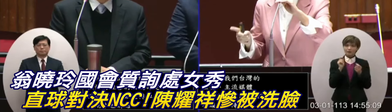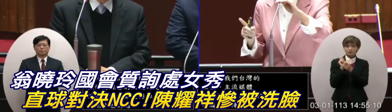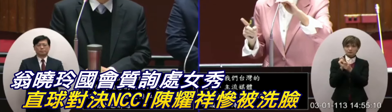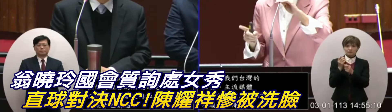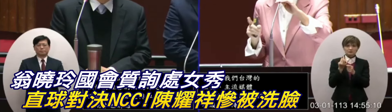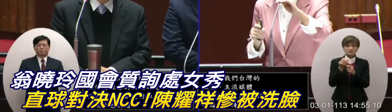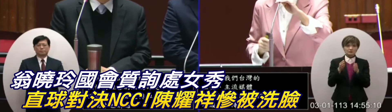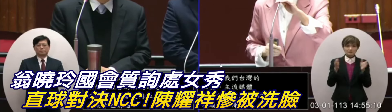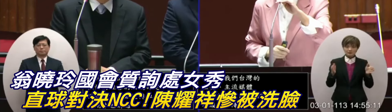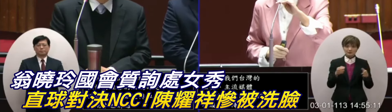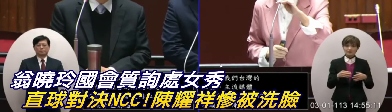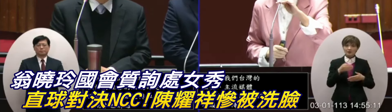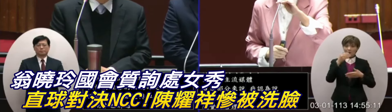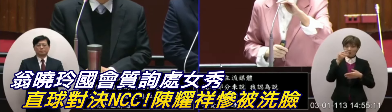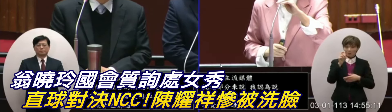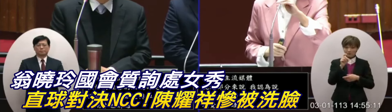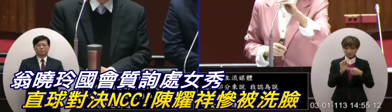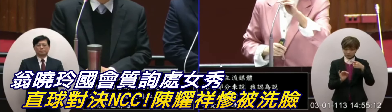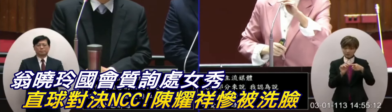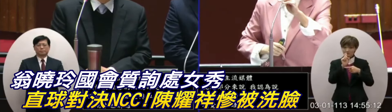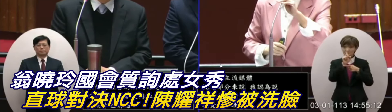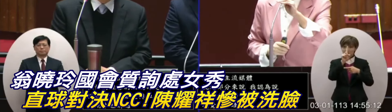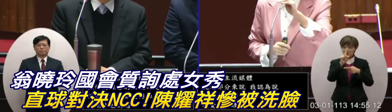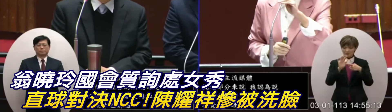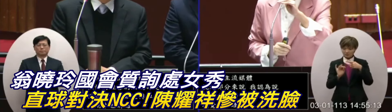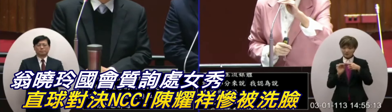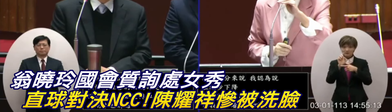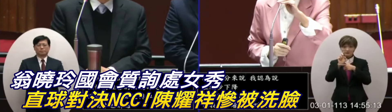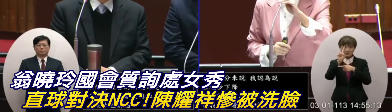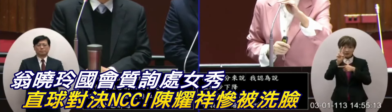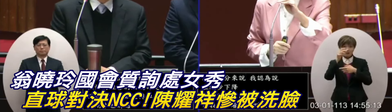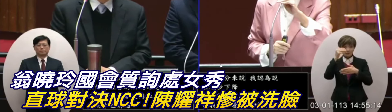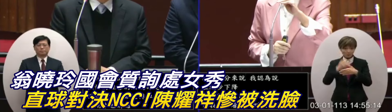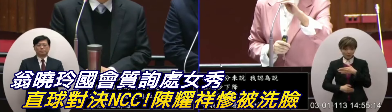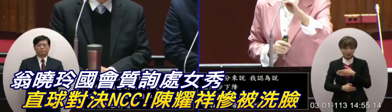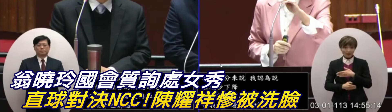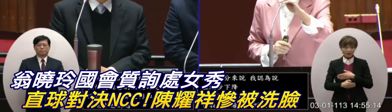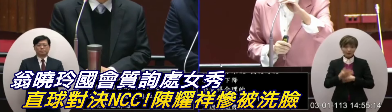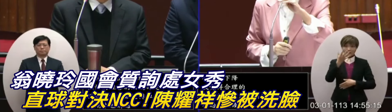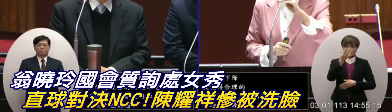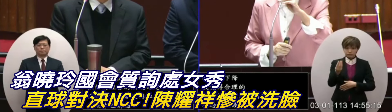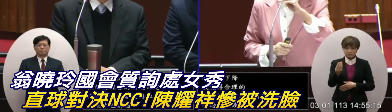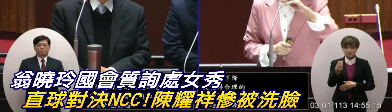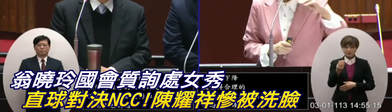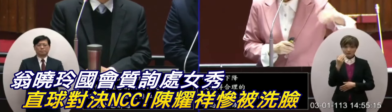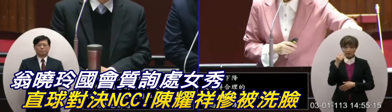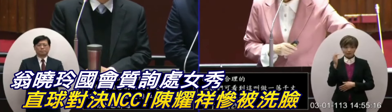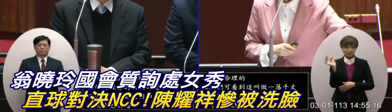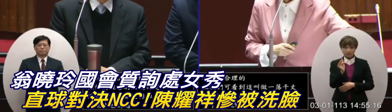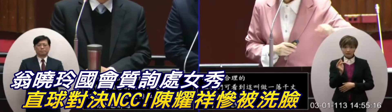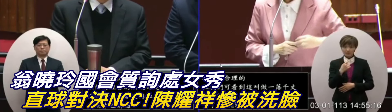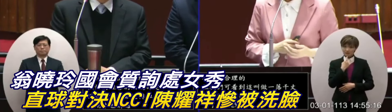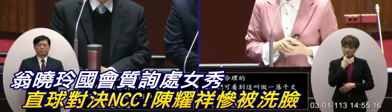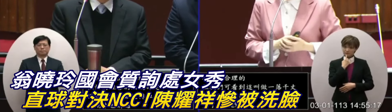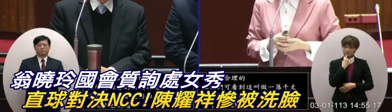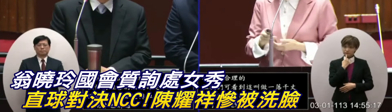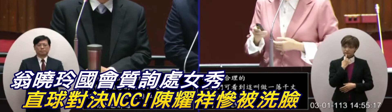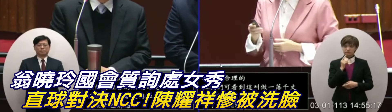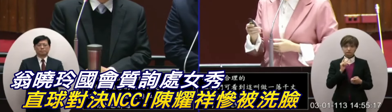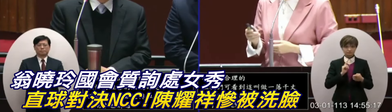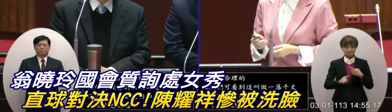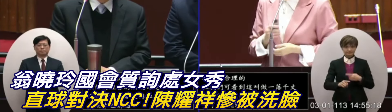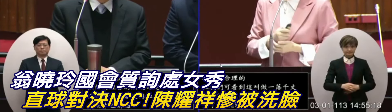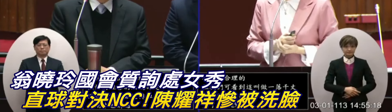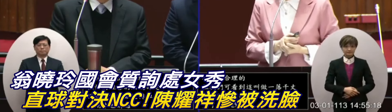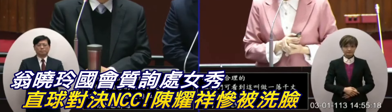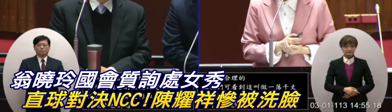少了11%-12%，这个叫做合理？我基本上是打这个很大的问号。那接